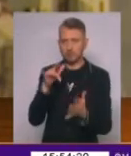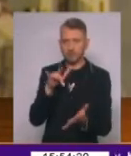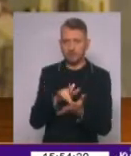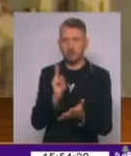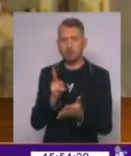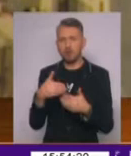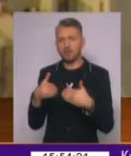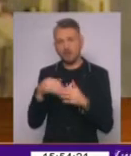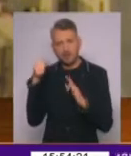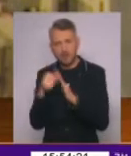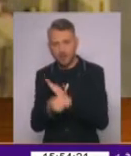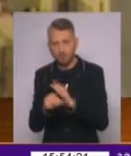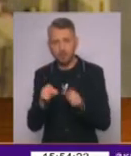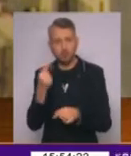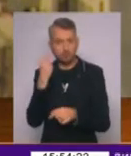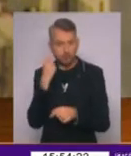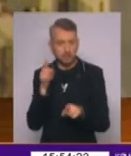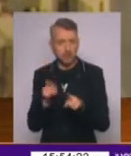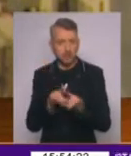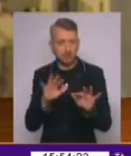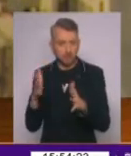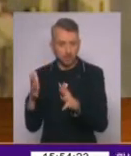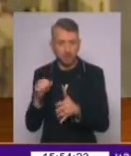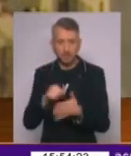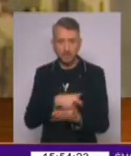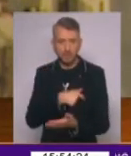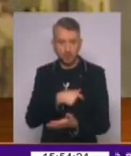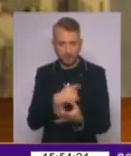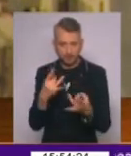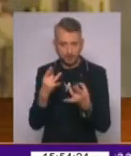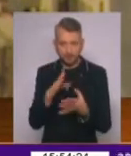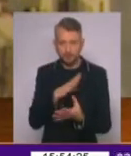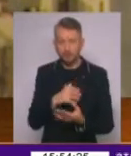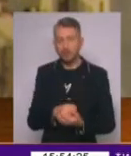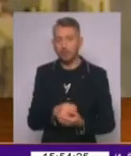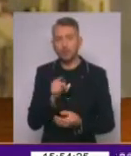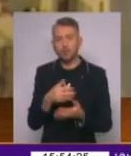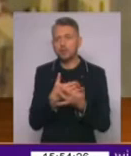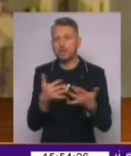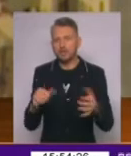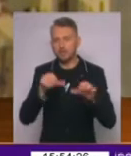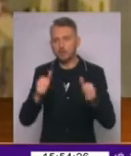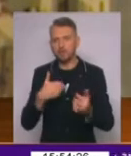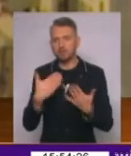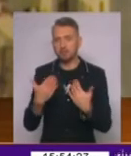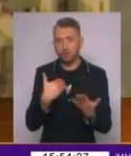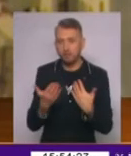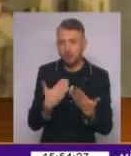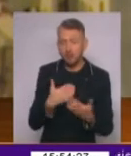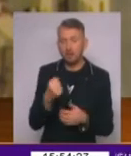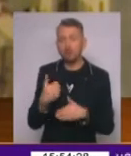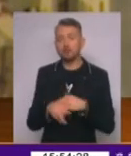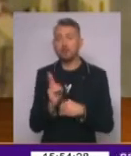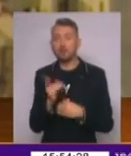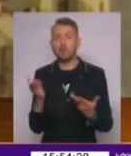двері виламує, також чули в прямому ефірі такі історії від депутатів саме. Тому тут різні форми спілкування, а вже у кого